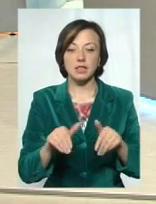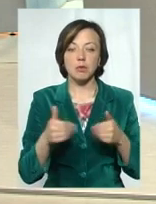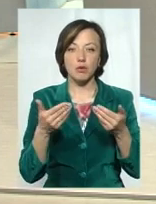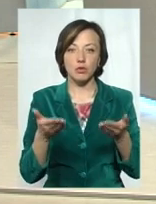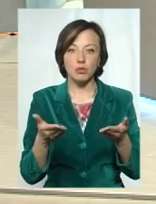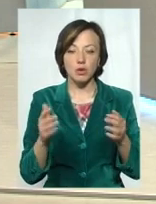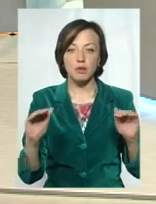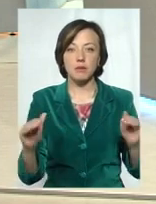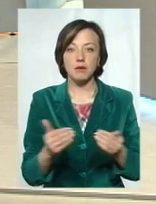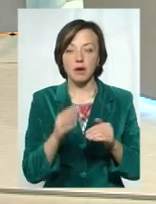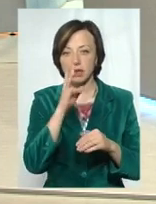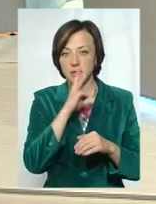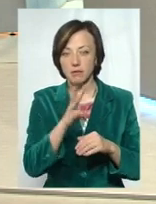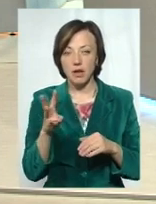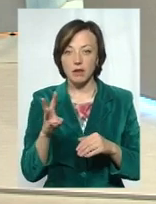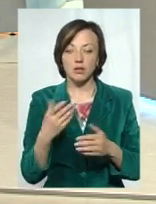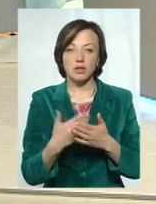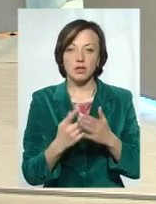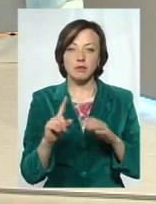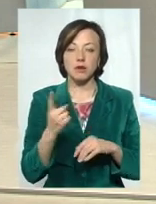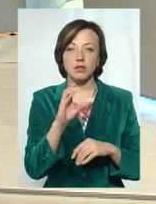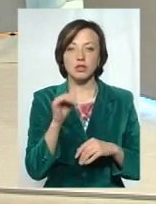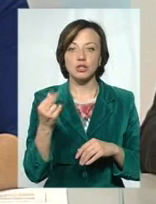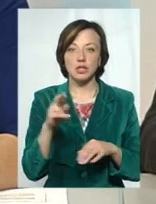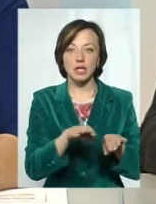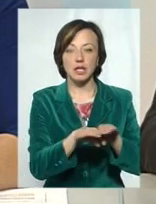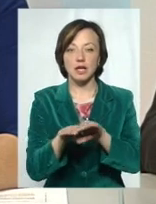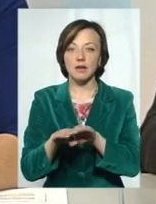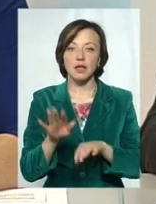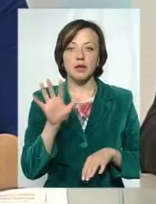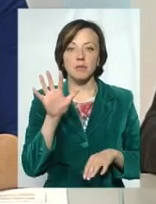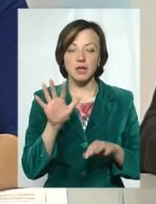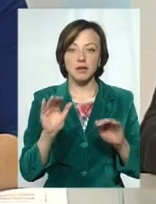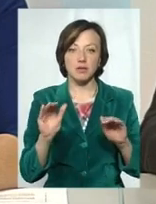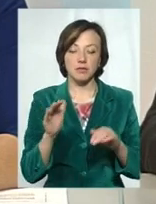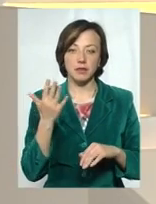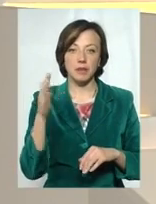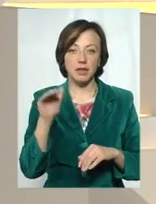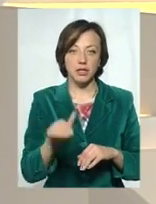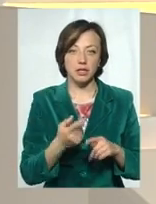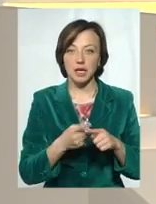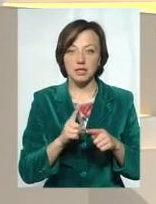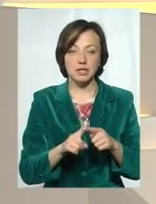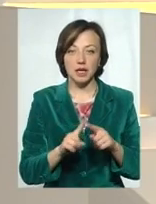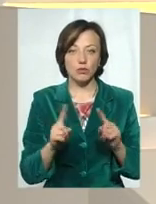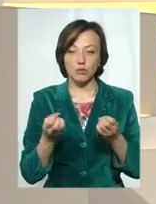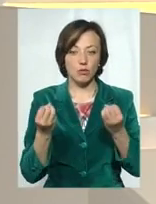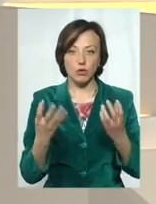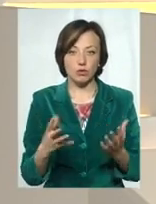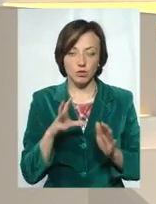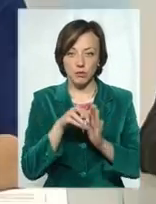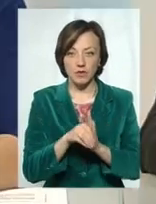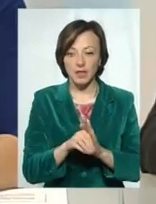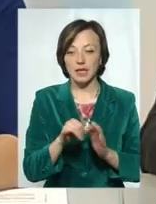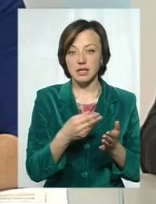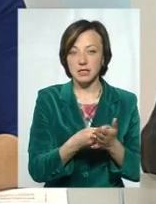запропонує мінімальну заробітну плату десь з 1 січня на рівні 5 мінімум тисяч. А це не дуже просто провадити, тому що